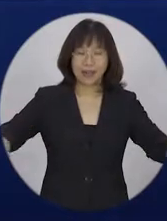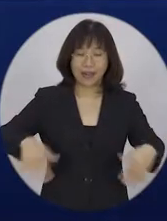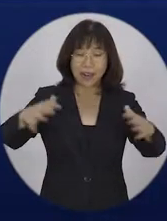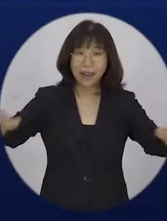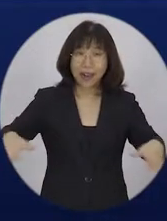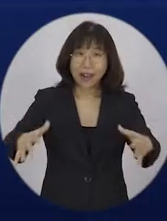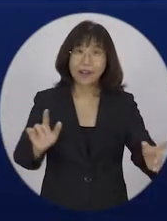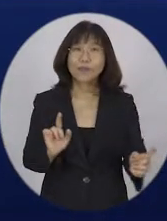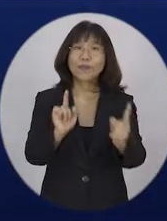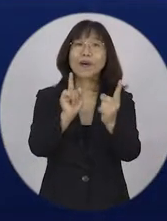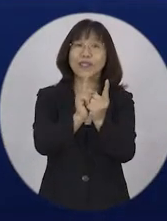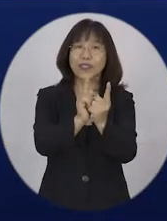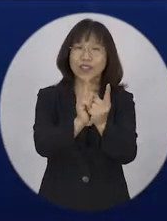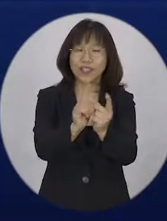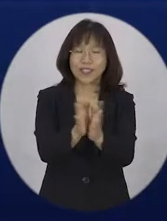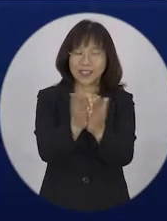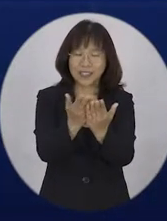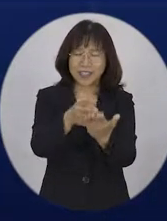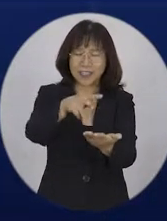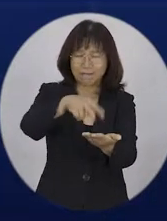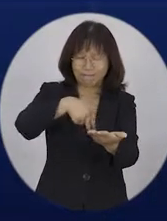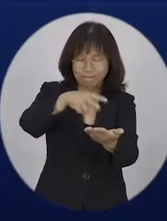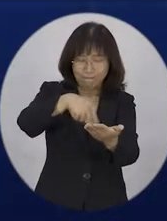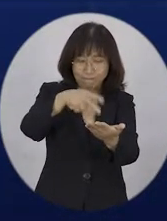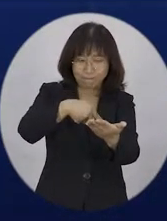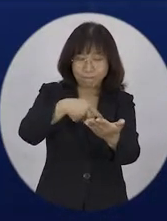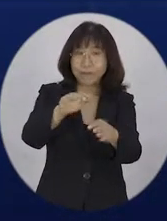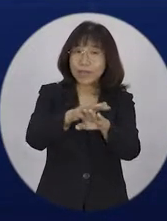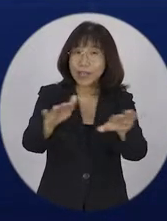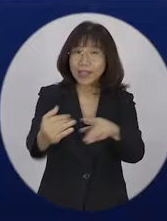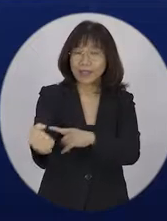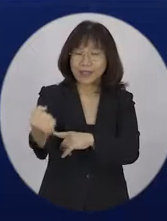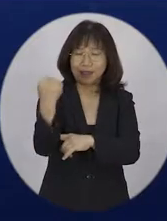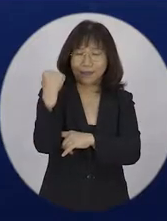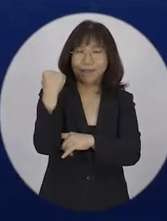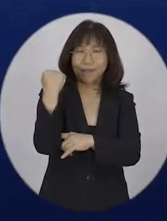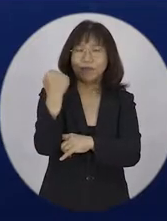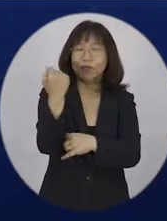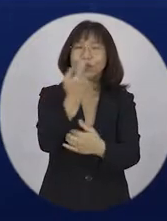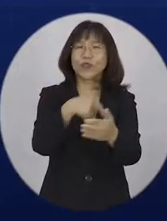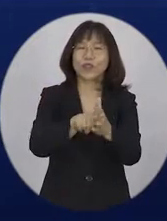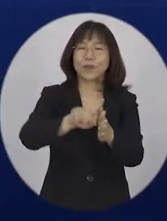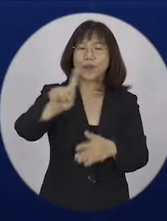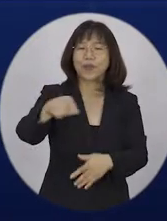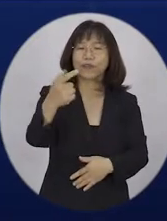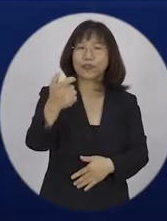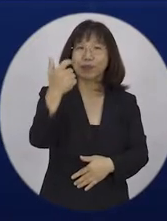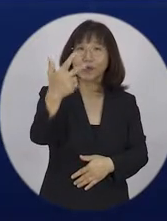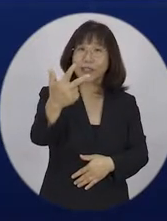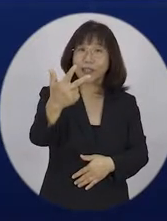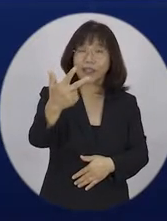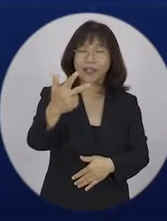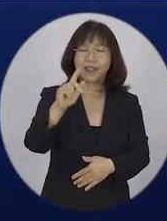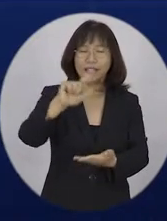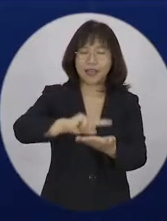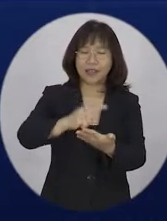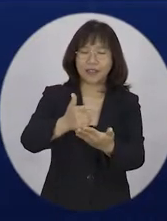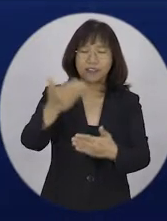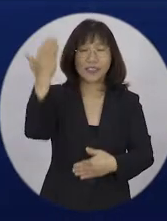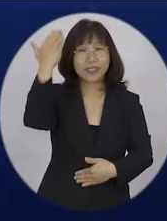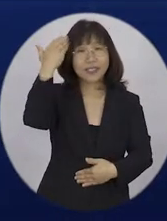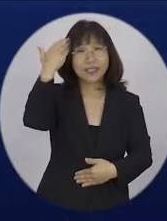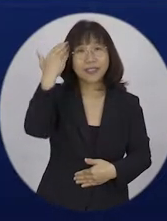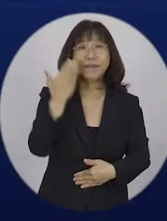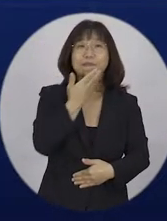천고마비의 계절 가을을 맞아 문해력을 키우는 독서의 힘을 주제로 제167회 강서 지식비타민 강좌가